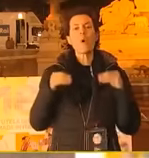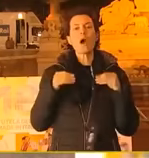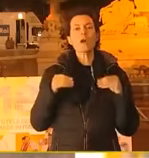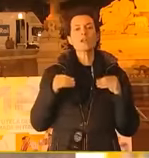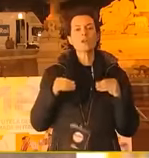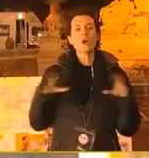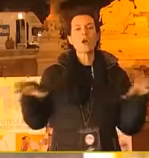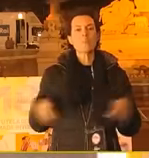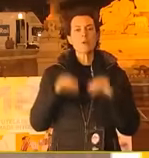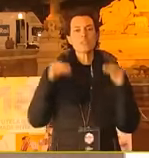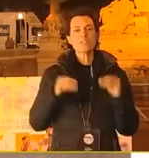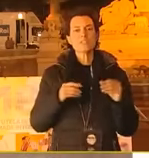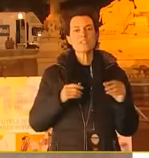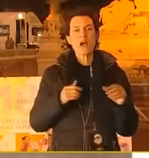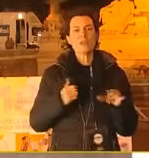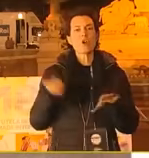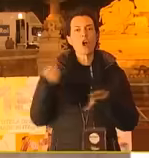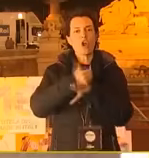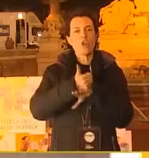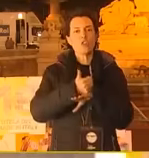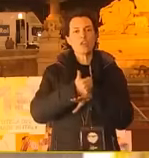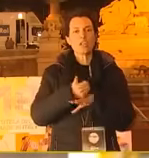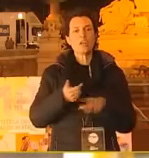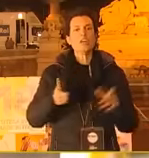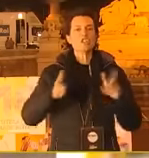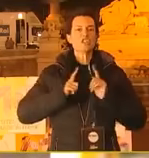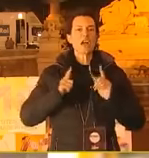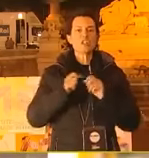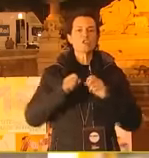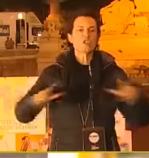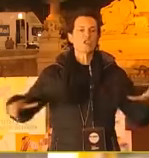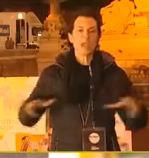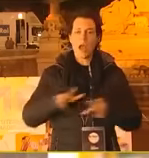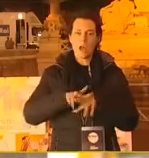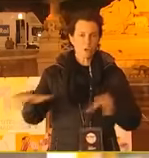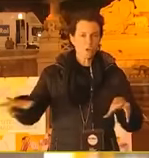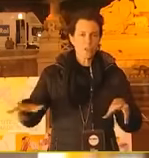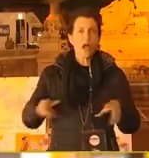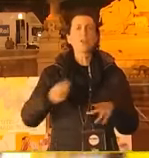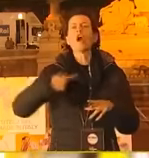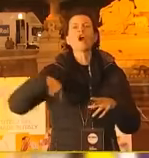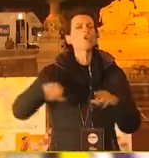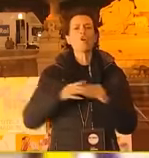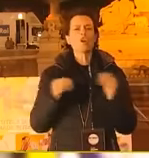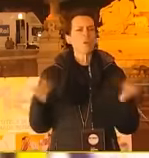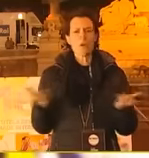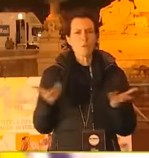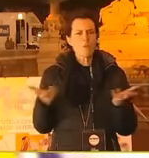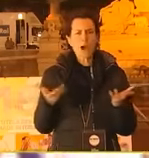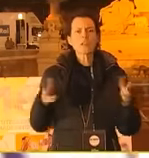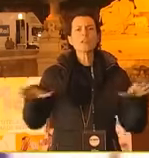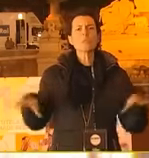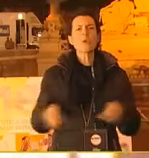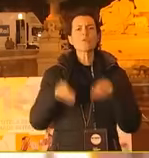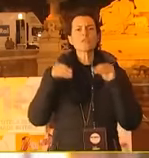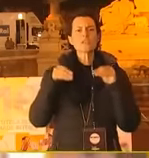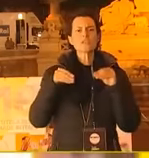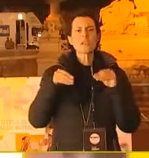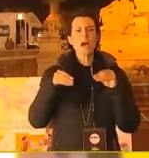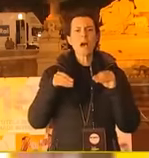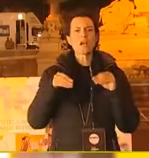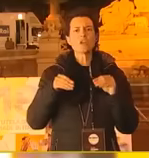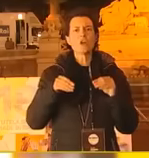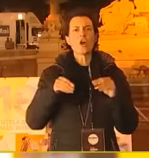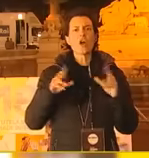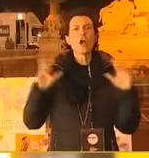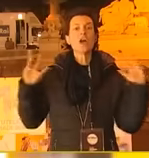le città, che chiaramente ci lasciano città in macerie, noi abbiamo iniziato a fare quella che possiamo chiamare la